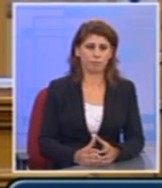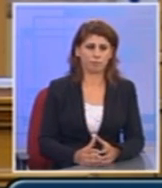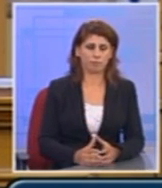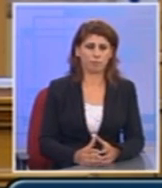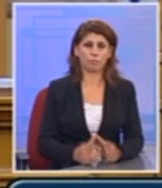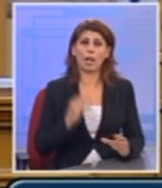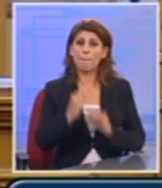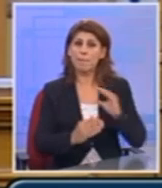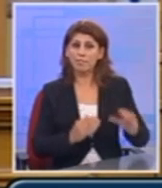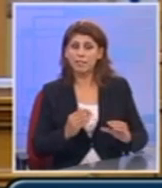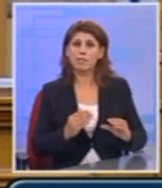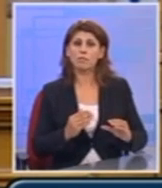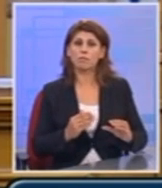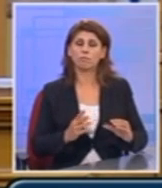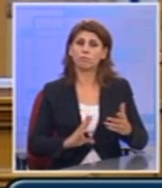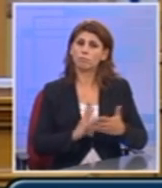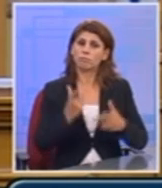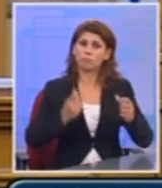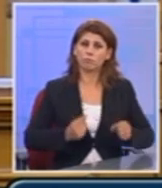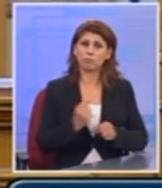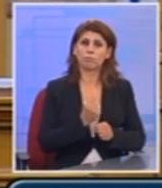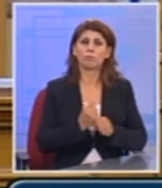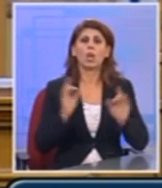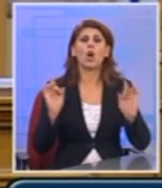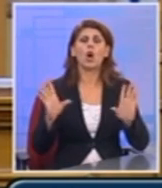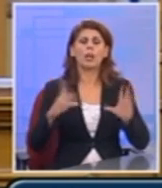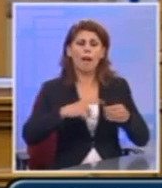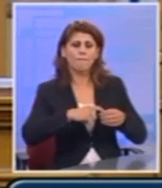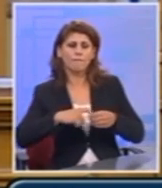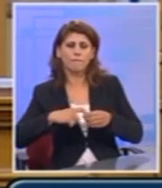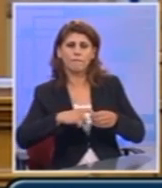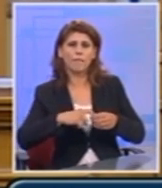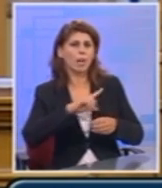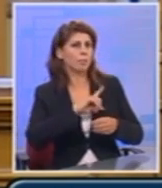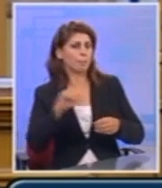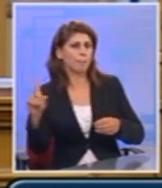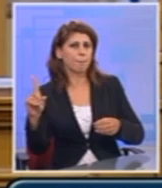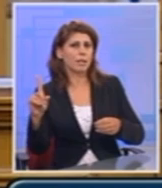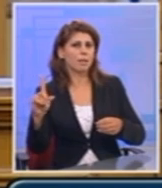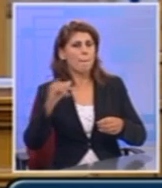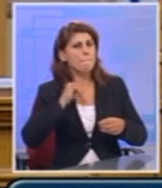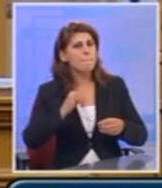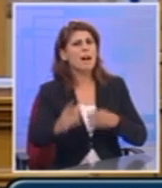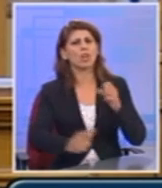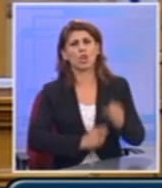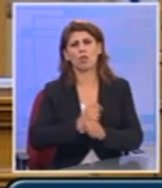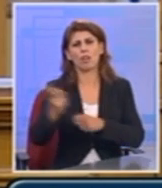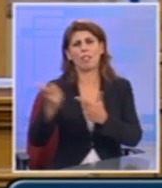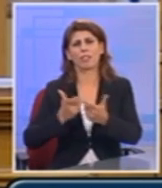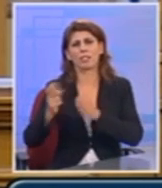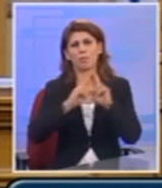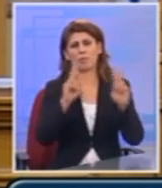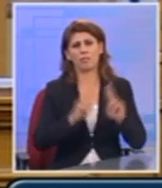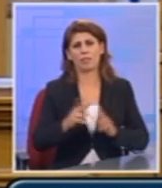επενδύσεις δημιουργία θέσεων εργασίας χωρίς να εξαρτάται στο μακροχρόνιο δανεισμό από τις διεθνείς